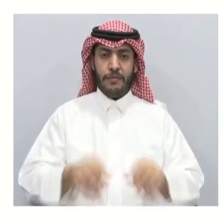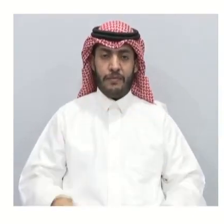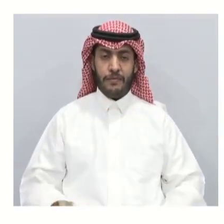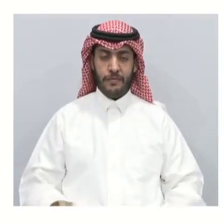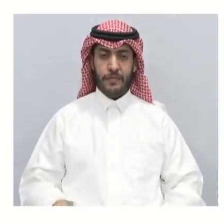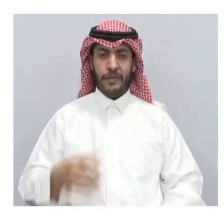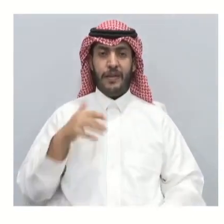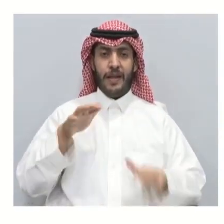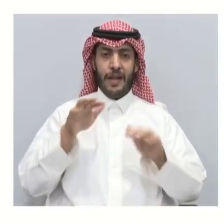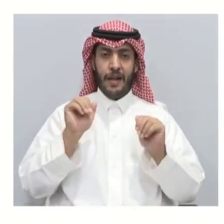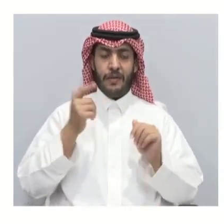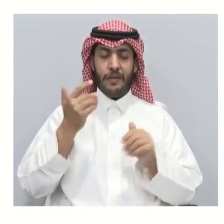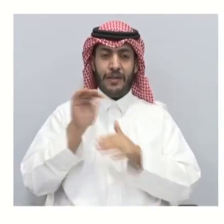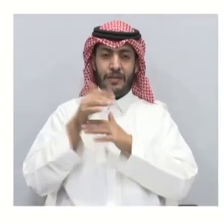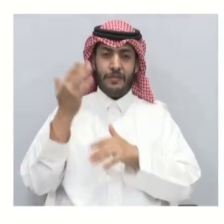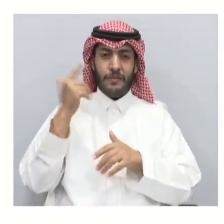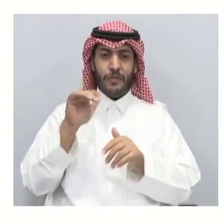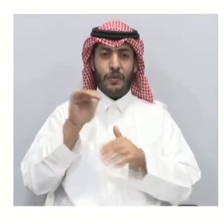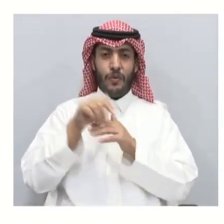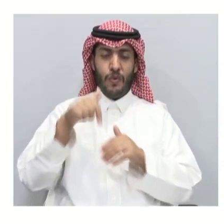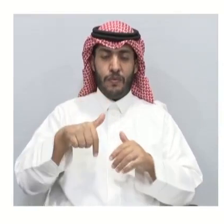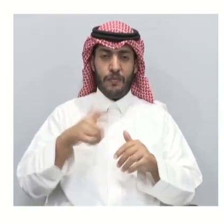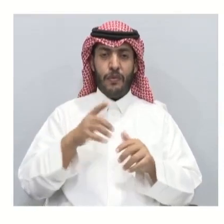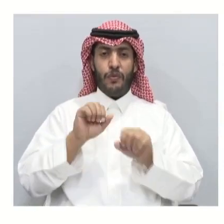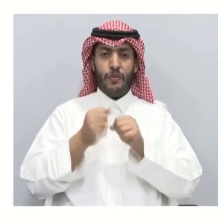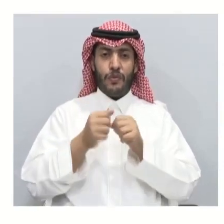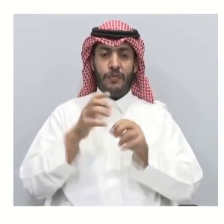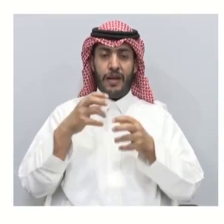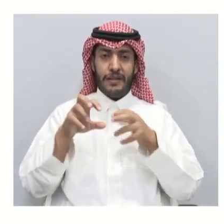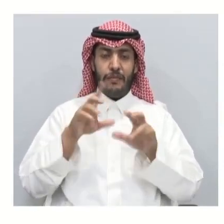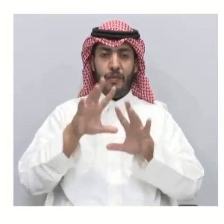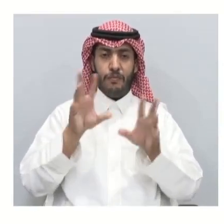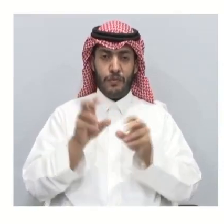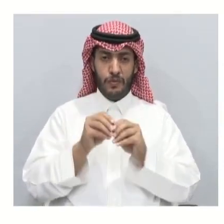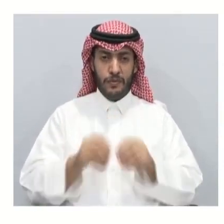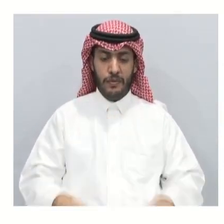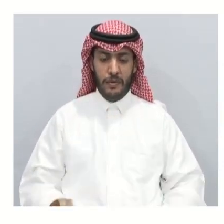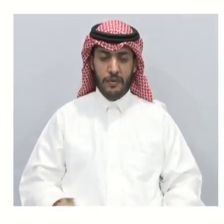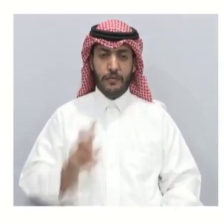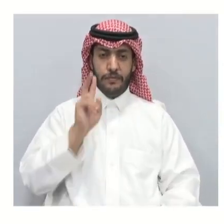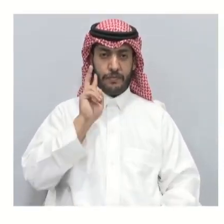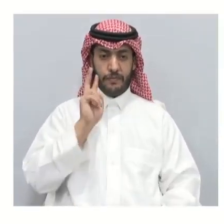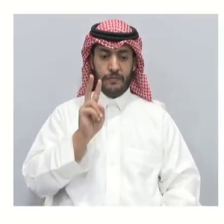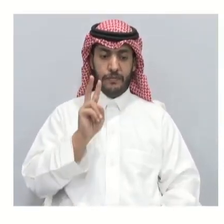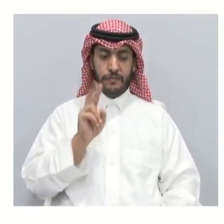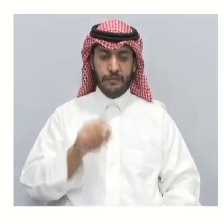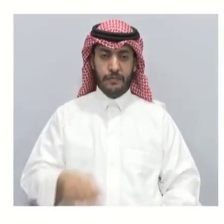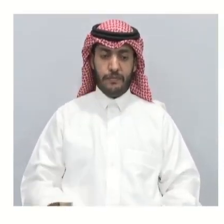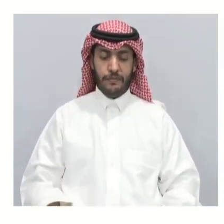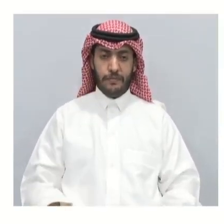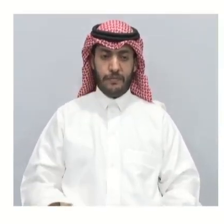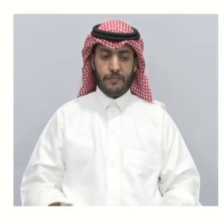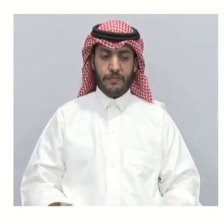الله واخذنا كذلك في الحصه الماضيه وحصه اليوم الكسور كاجزاء من مجموعه انظروا معي يا مبدعين الان لدينا